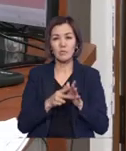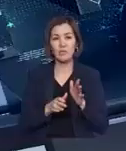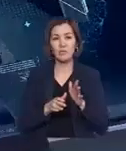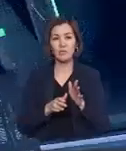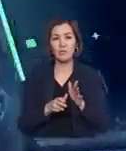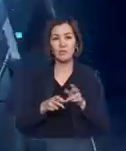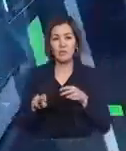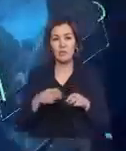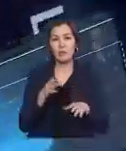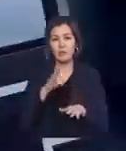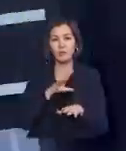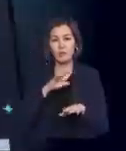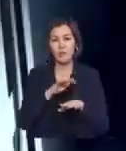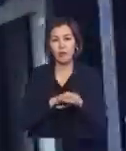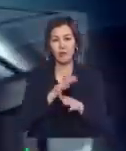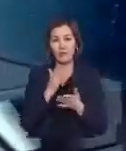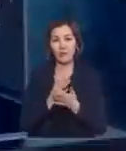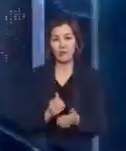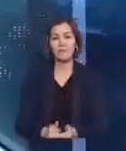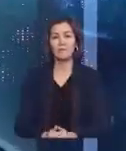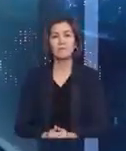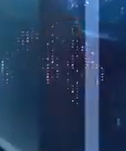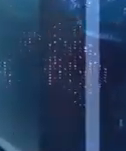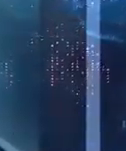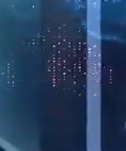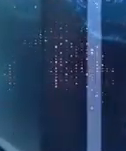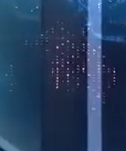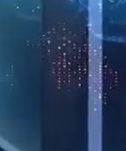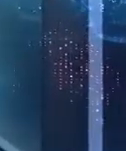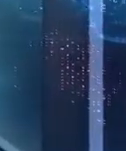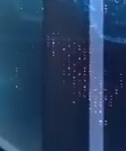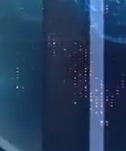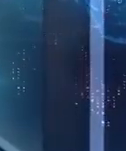анықталып отыр. Ақбота Оралқызы, Бекжан Кенжебай, Жетісу арнасы, Алматы облысынан.